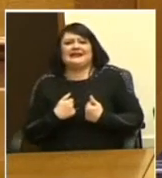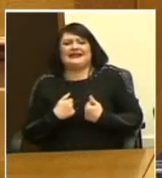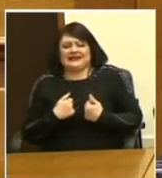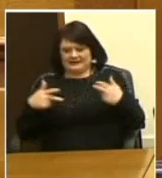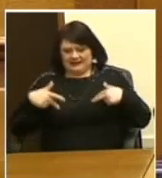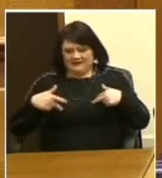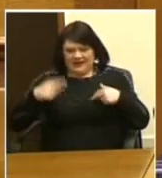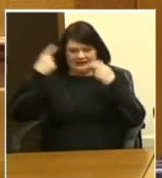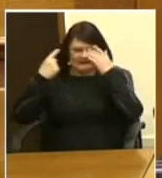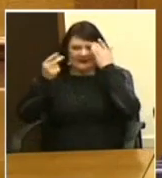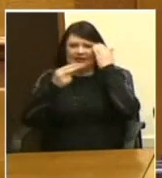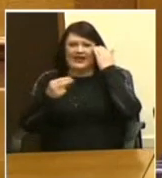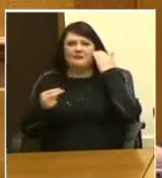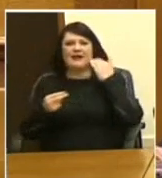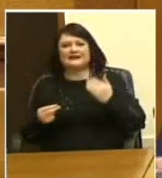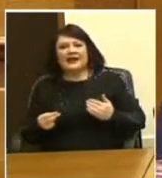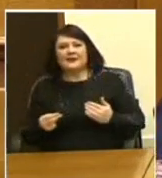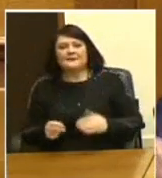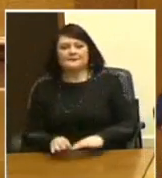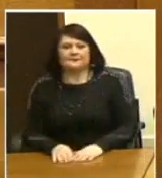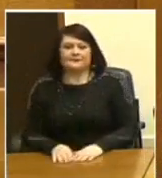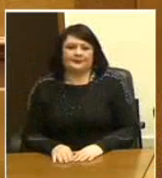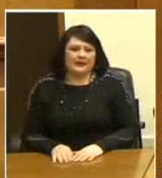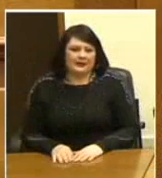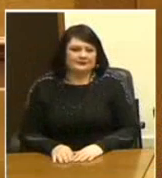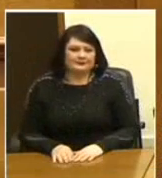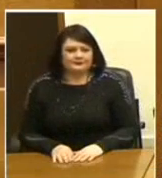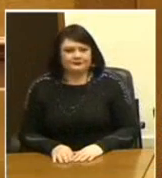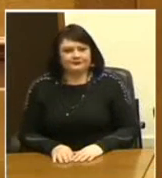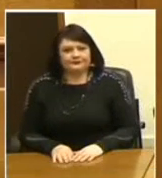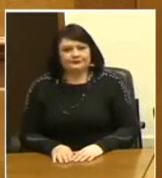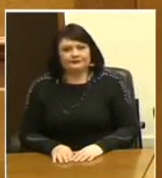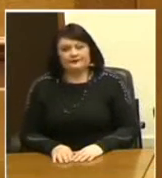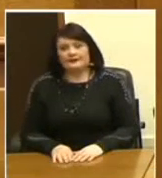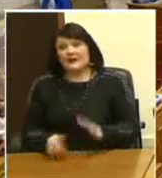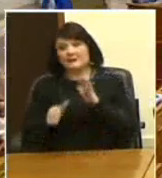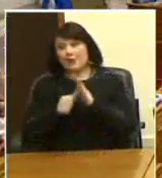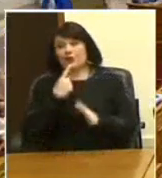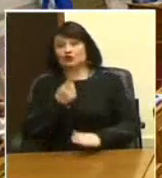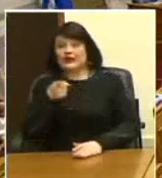κυβέρνηση σε όλα τα θέματα... Κύριε Κοντζιά, ήσυχα. Θα λέω ονόματα πλέον για να...